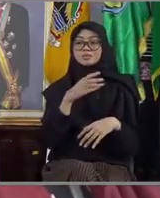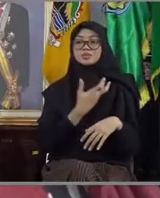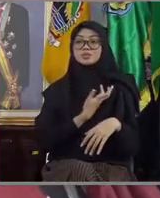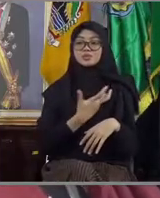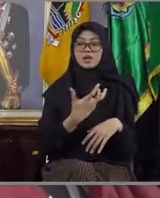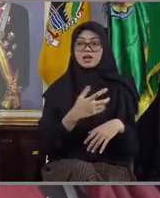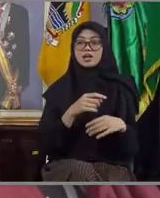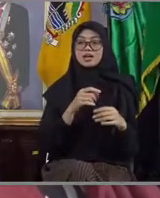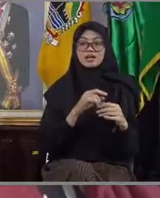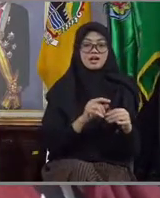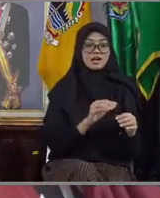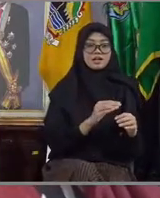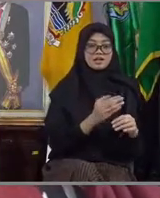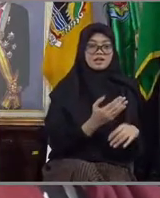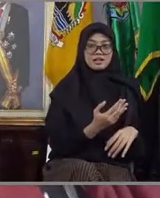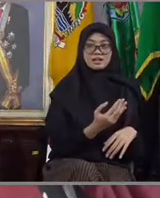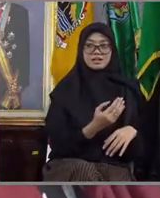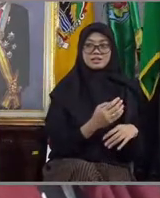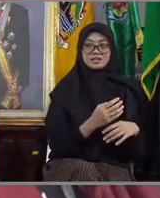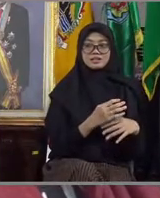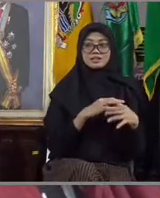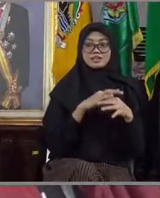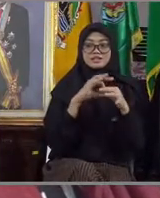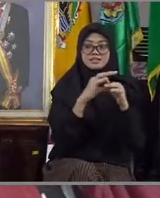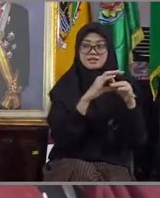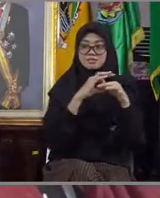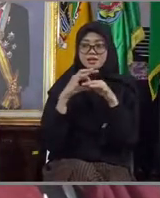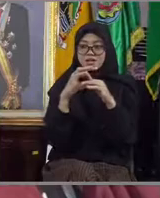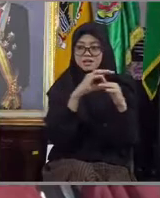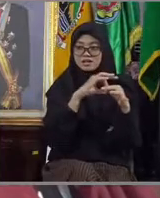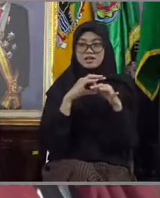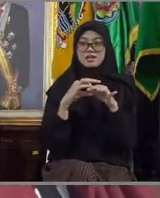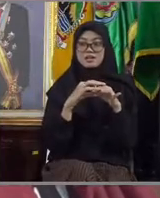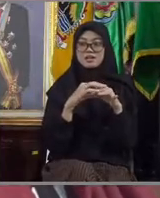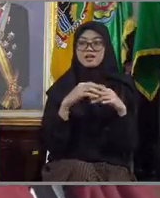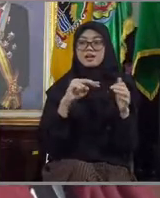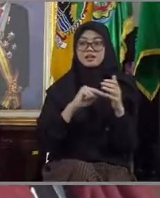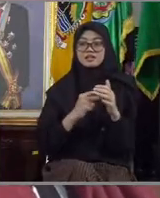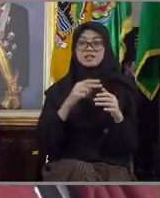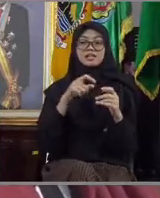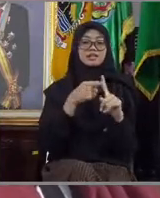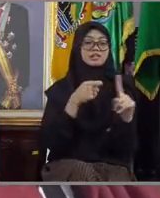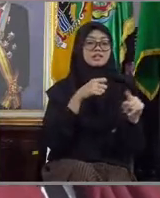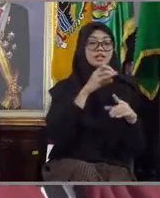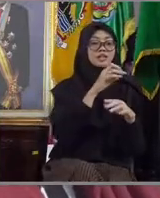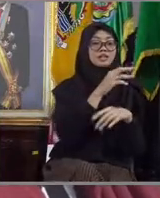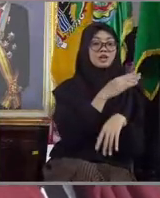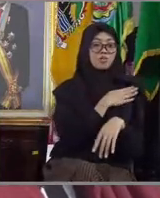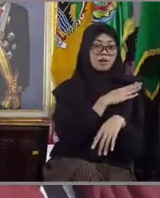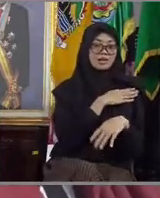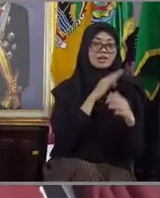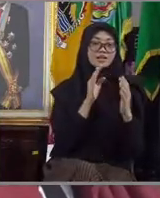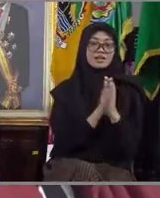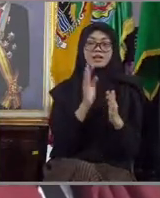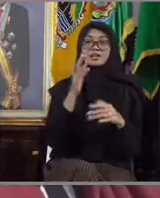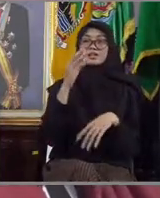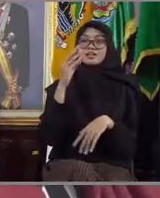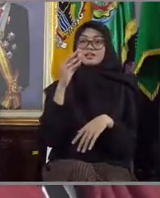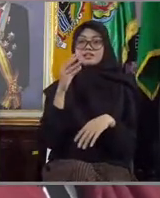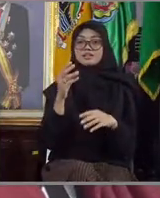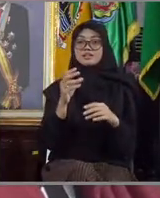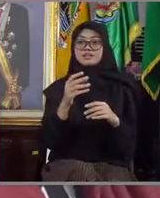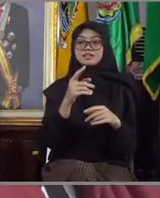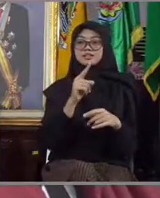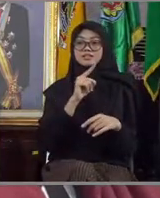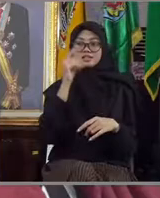atas atau dari bawah? Kerja sama Pak. Ya, jadi tetap dari forum anak kabupaten. Oke, sekarang mulai besok, kamu turun,